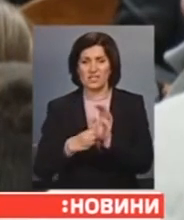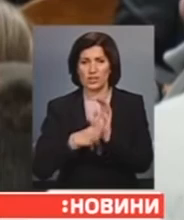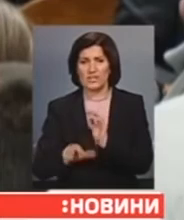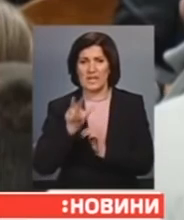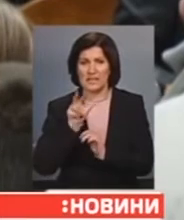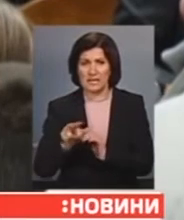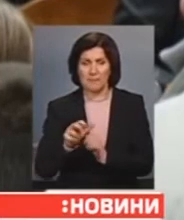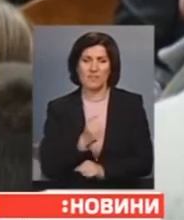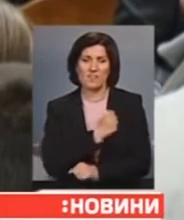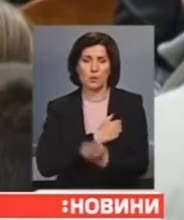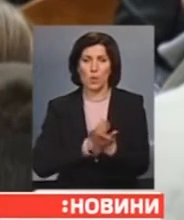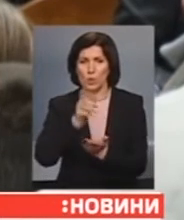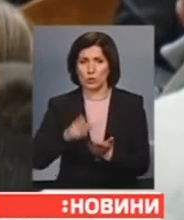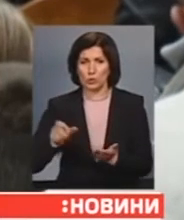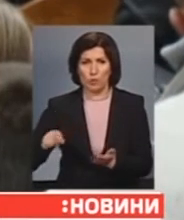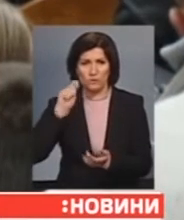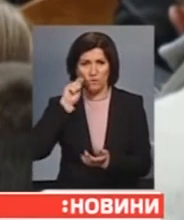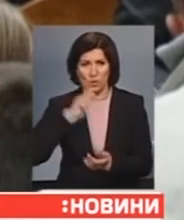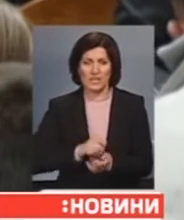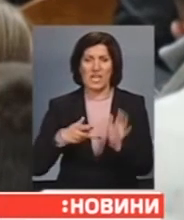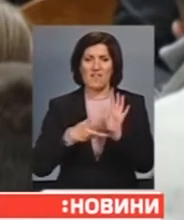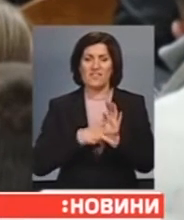2263 військовослужбовці України,